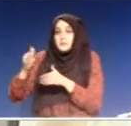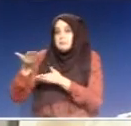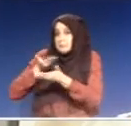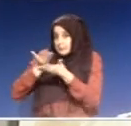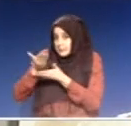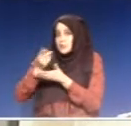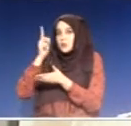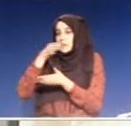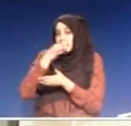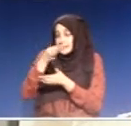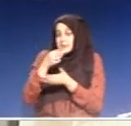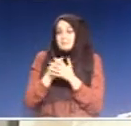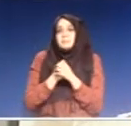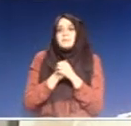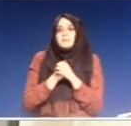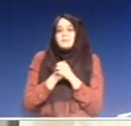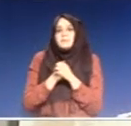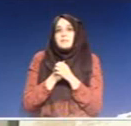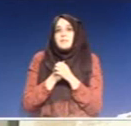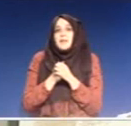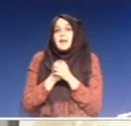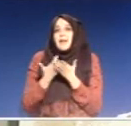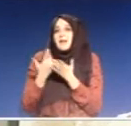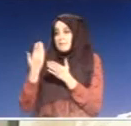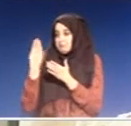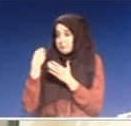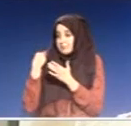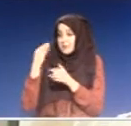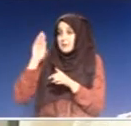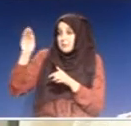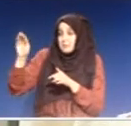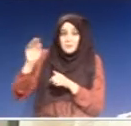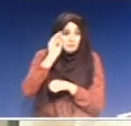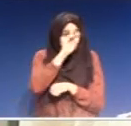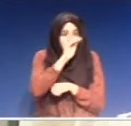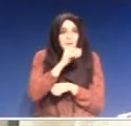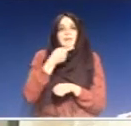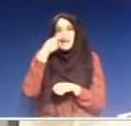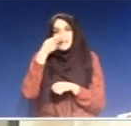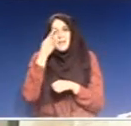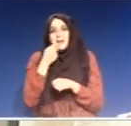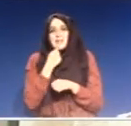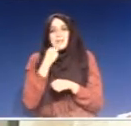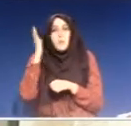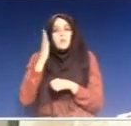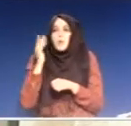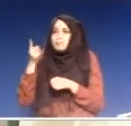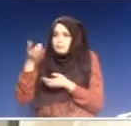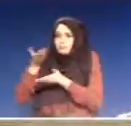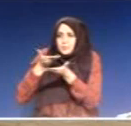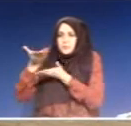بينهم. إذن من وجوه الاستشارة الخبرة، الرجوع إلى